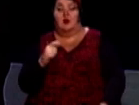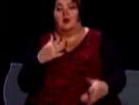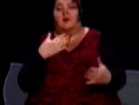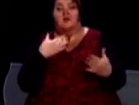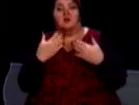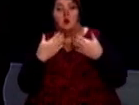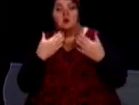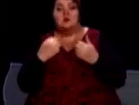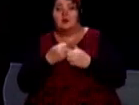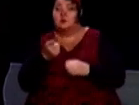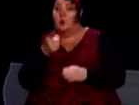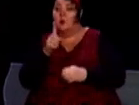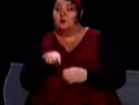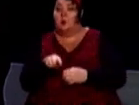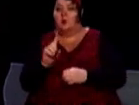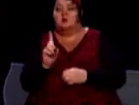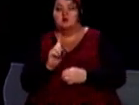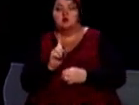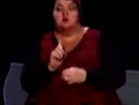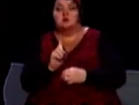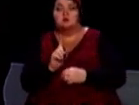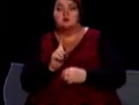відноситься до того, що